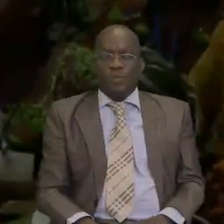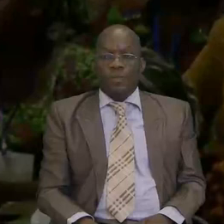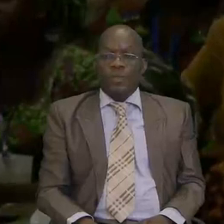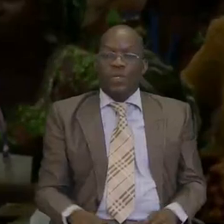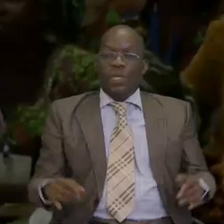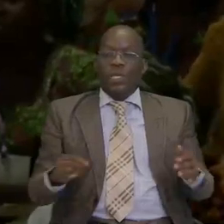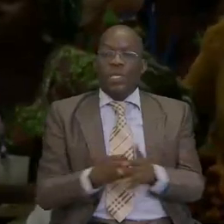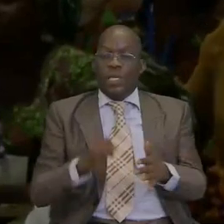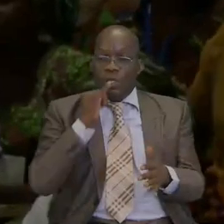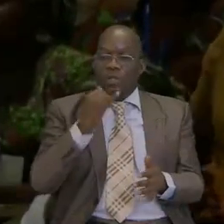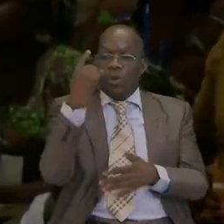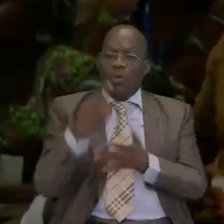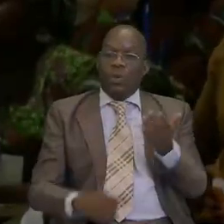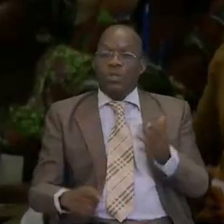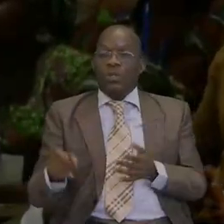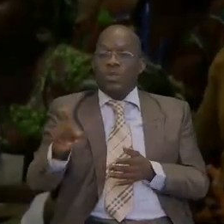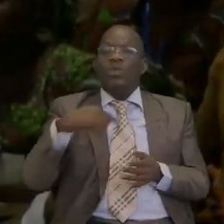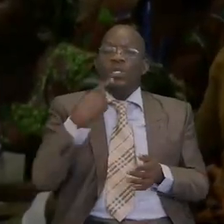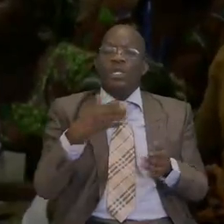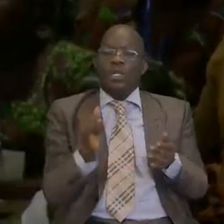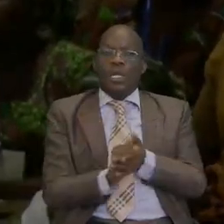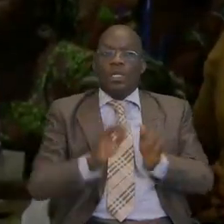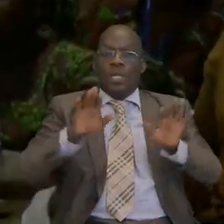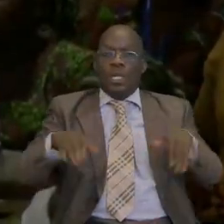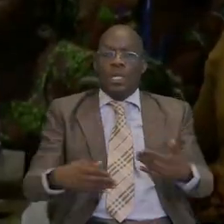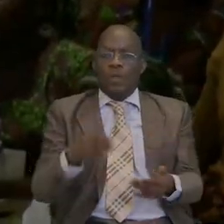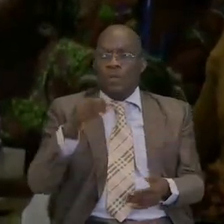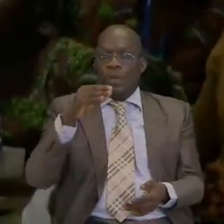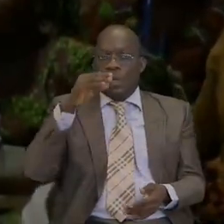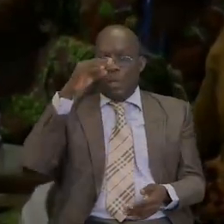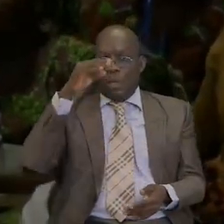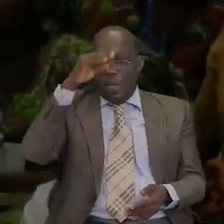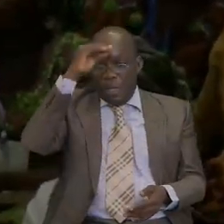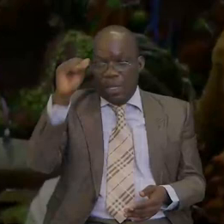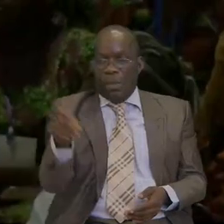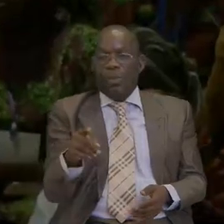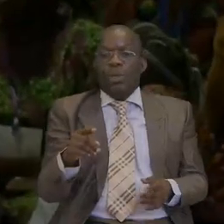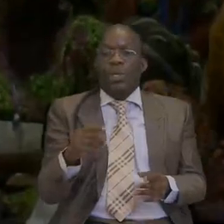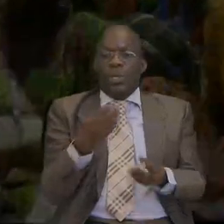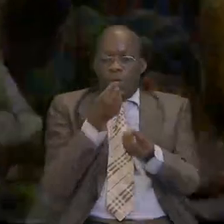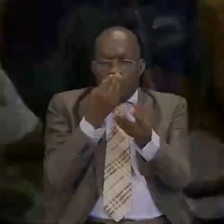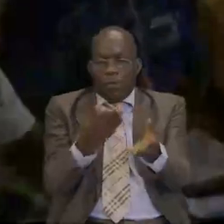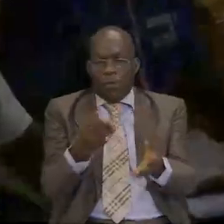C'est ce que tu dis. C'est en ce moment-là qu'il reçoit l'information. Je suis faible.